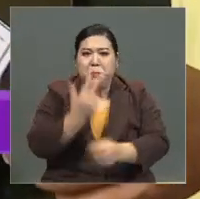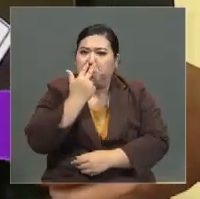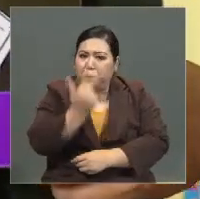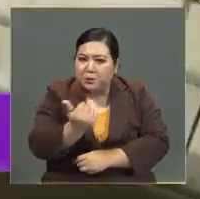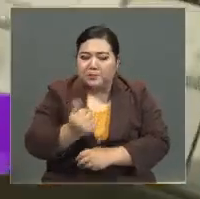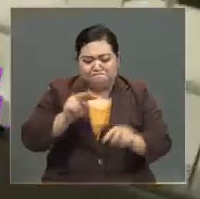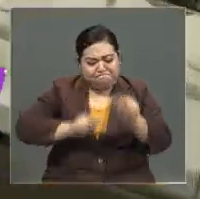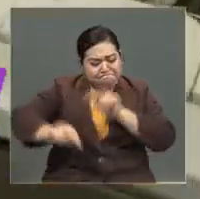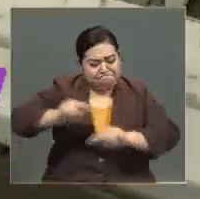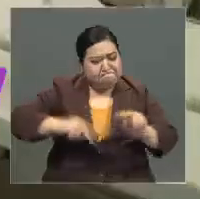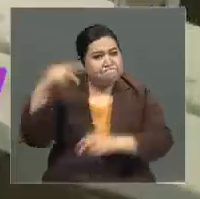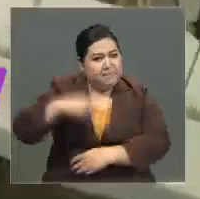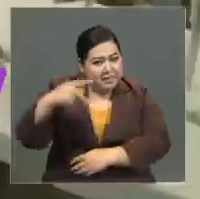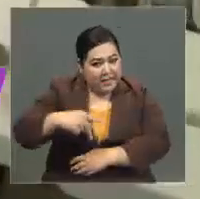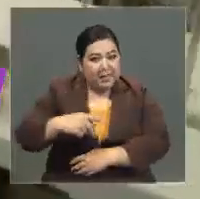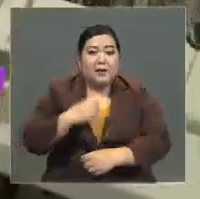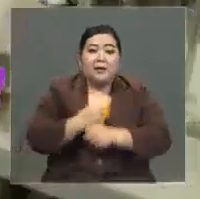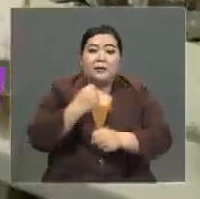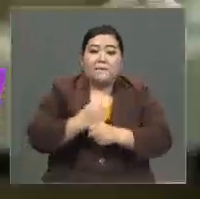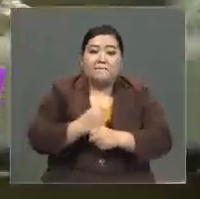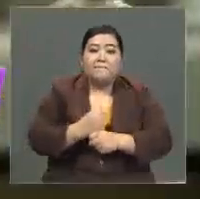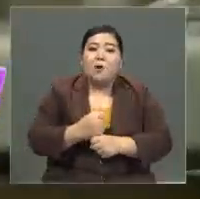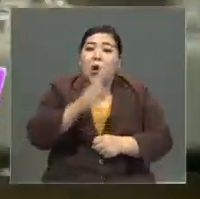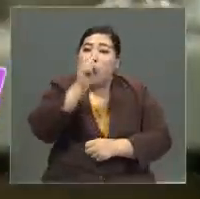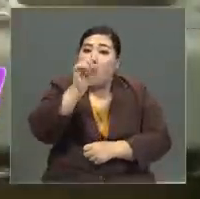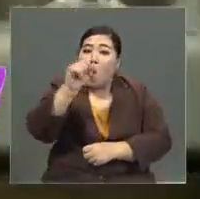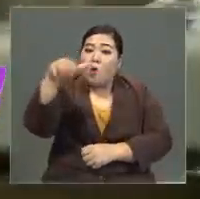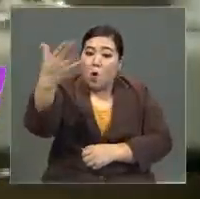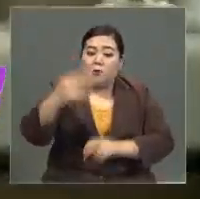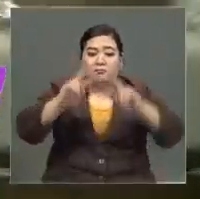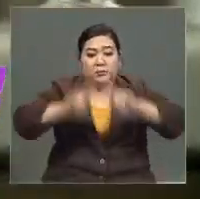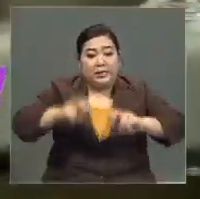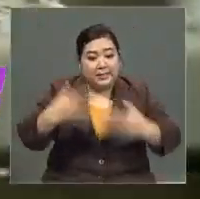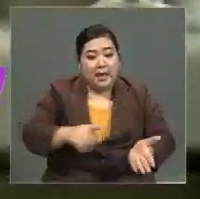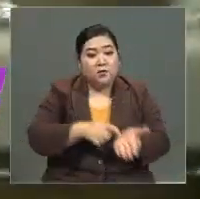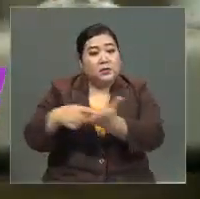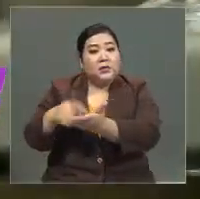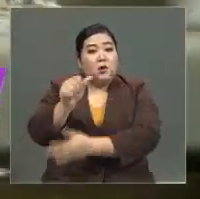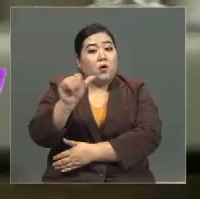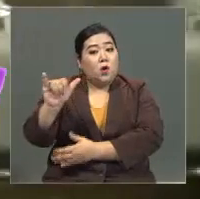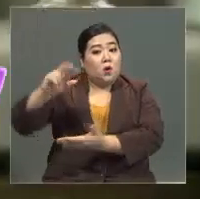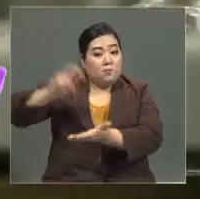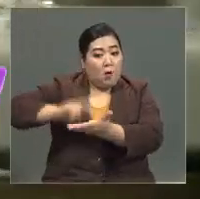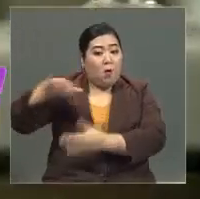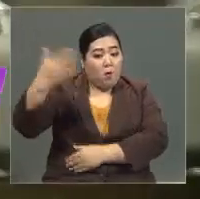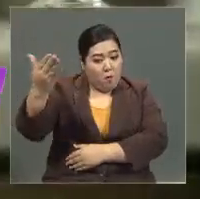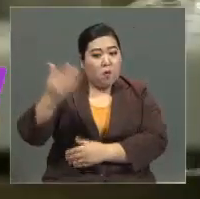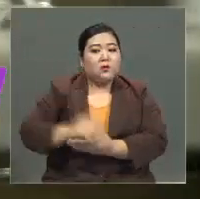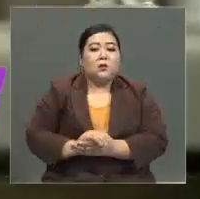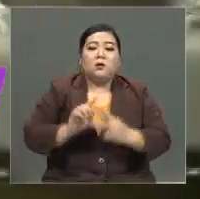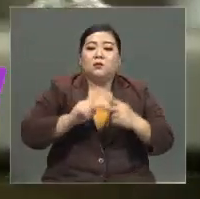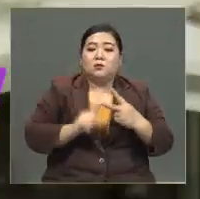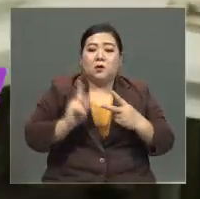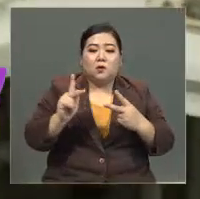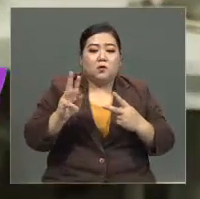อบเบื้องต้นเนี่ยจะต้องมีการนำผลการทดลองมาขอความเห็นจากอย.ก่อนรวมถึงทั้งในส่วนของกรมวิทยาศ